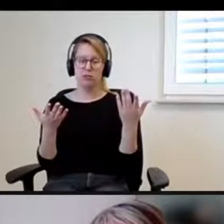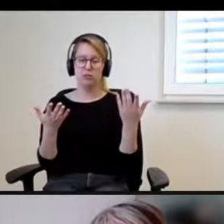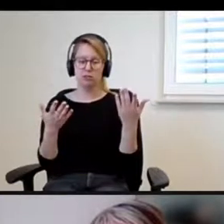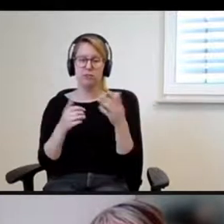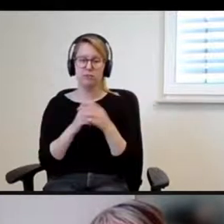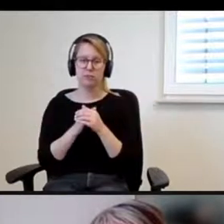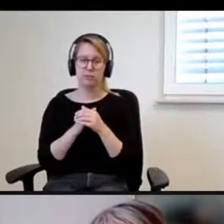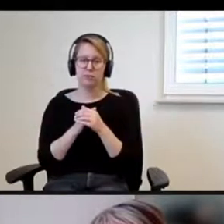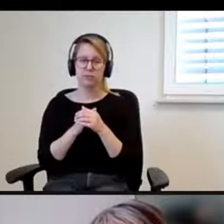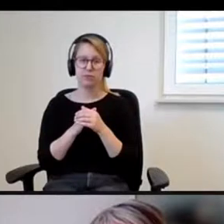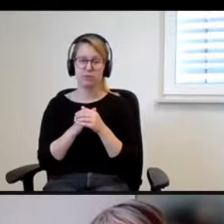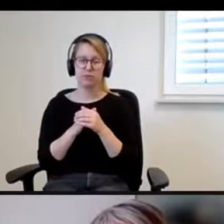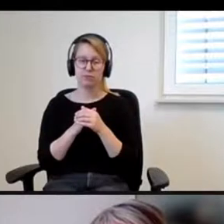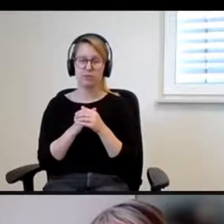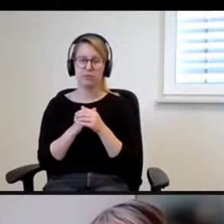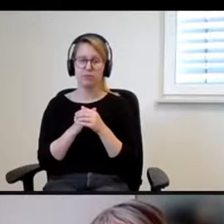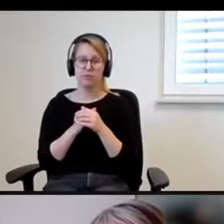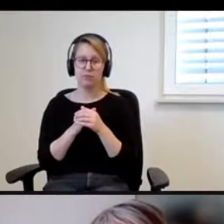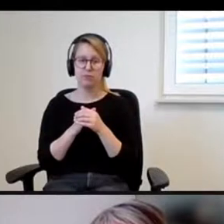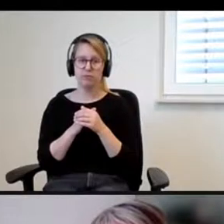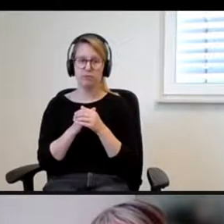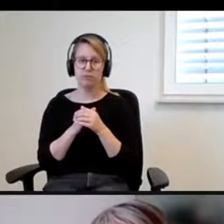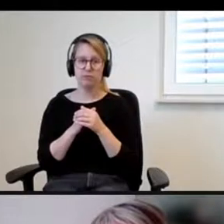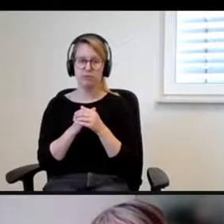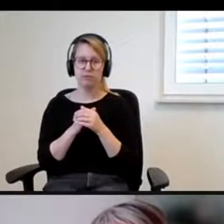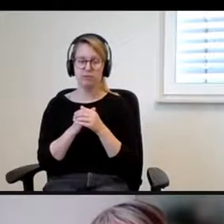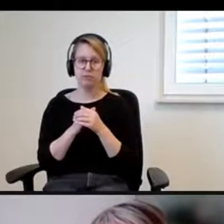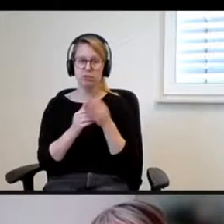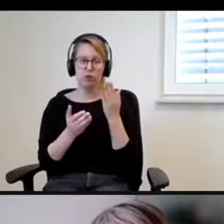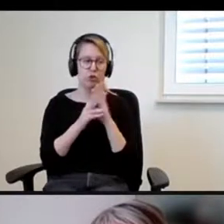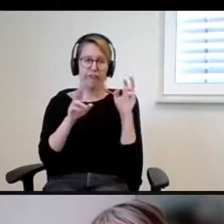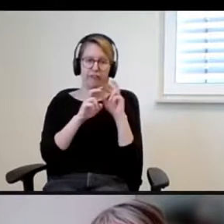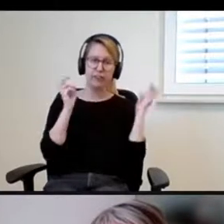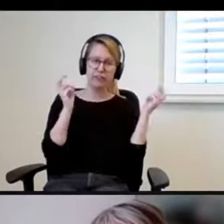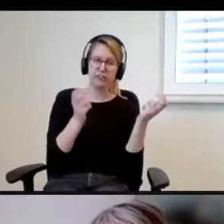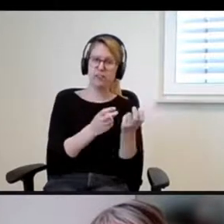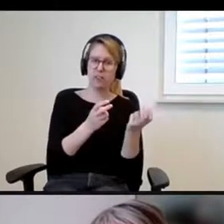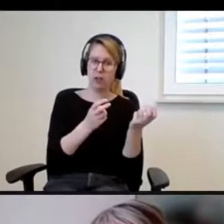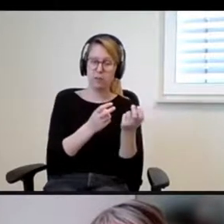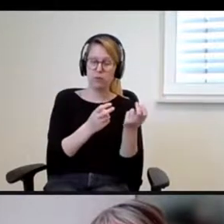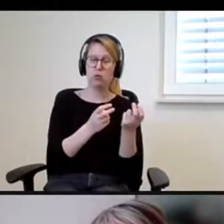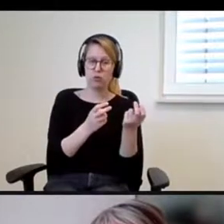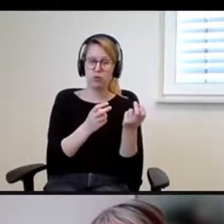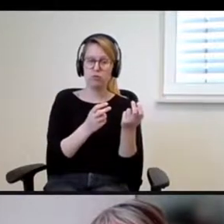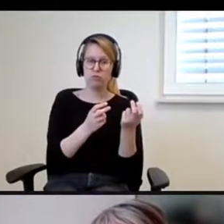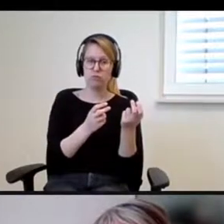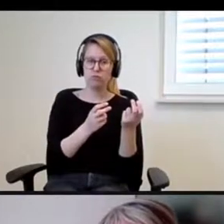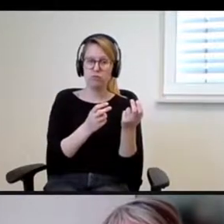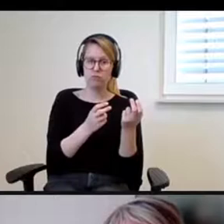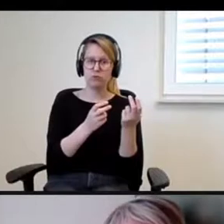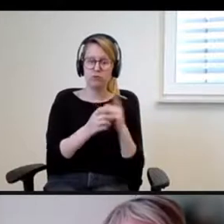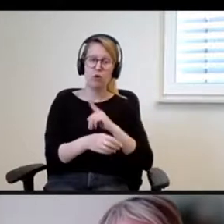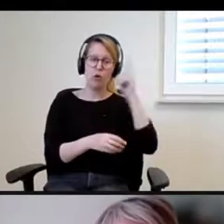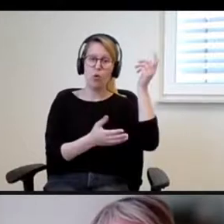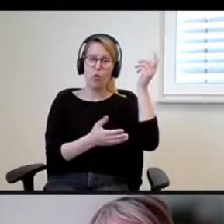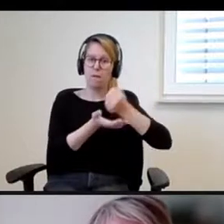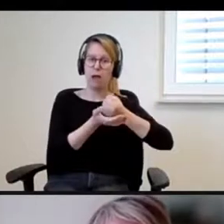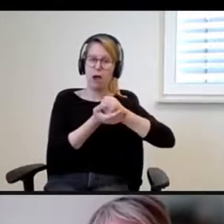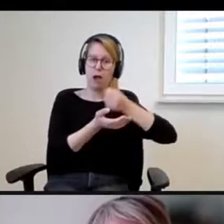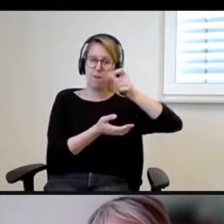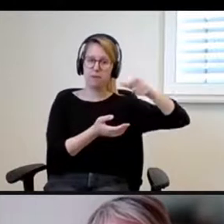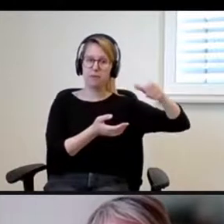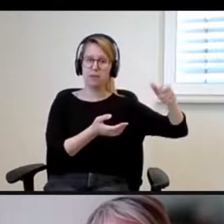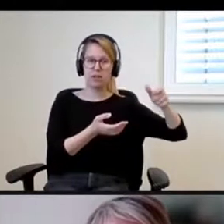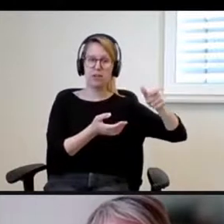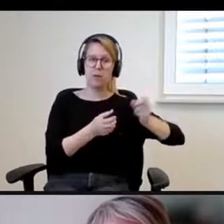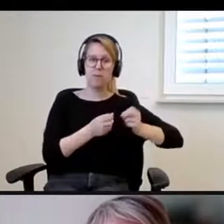une réunion, une conférence de haut niveau de la présidence organisée par la présidence portugaise ce lundi sur l'ensemble